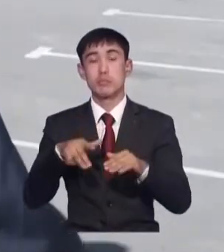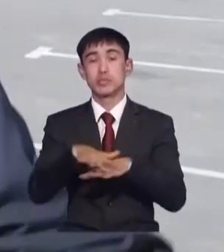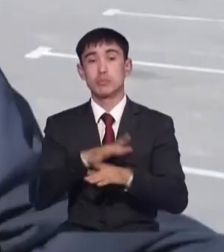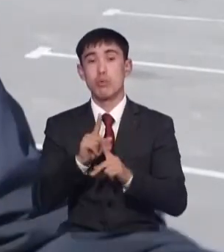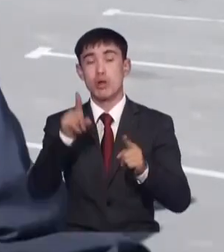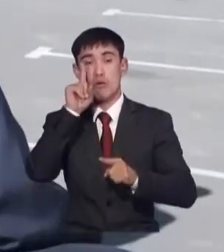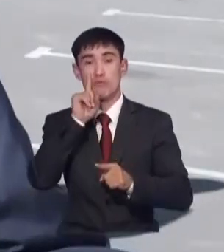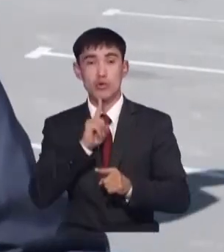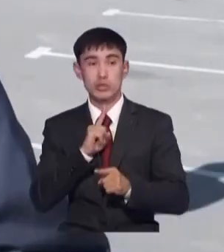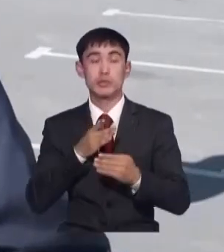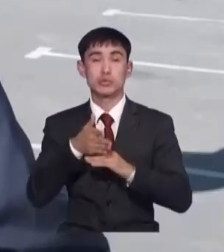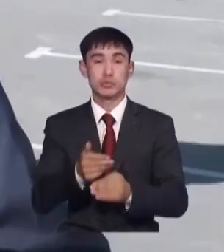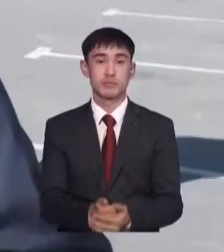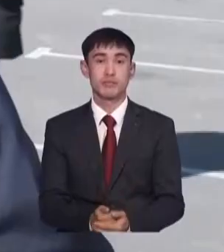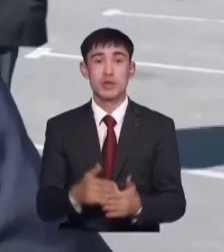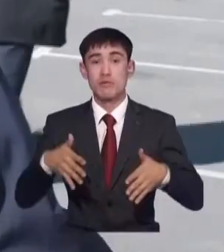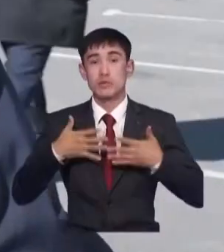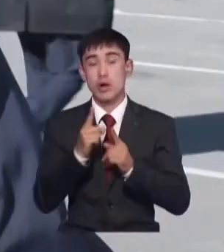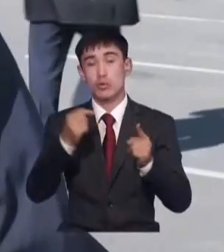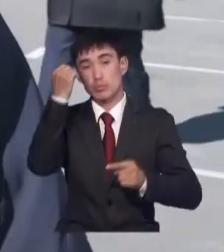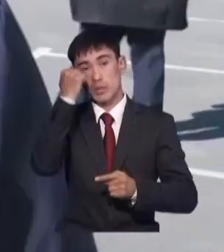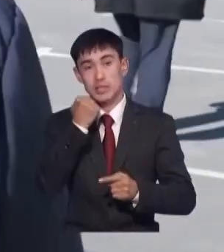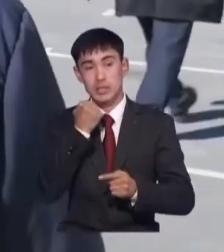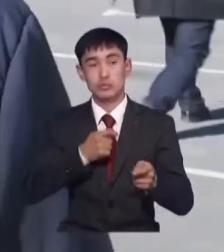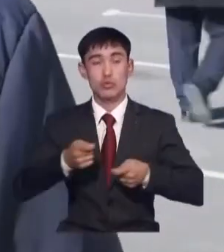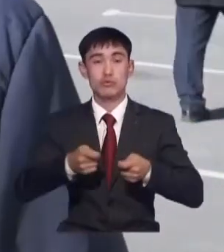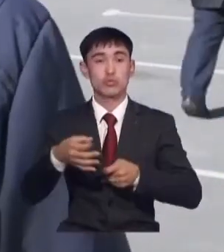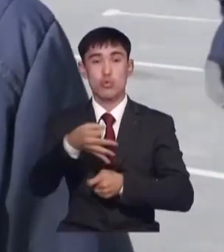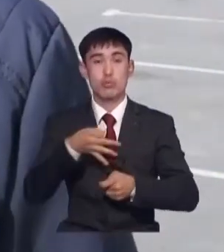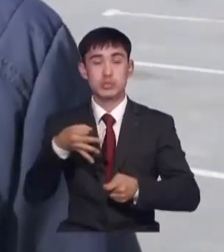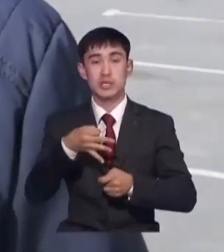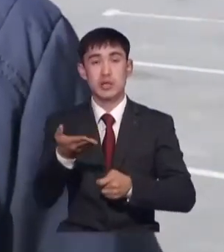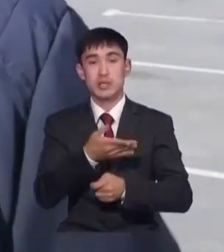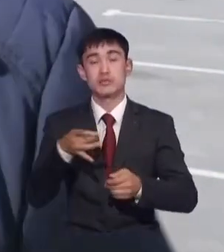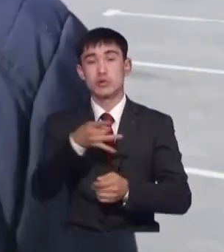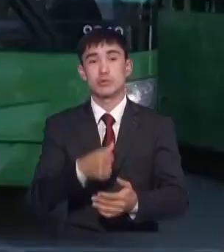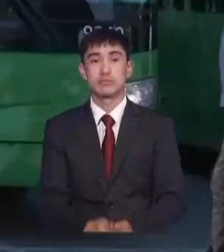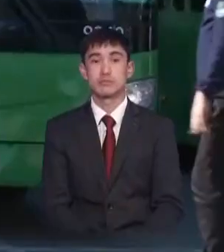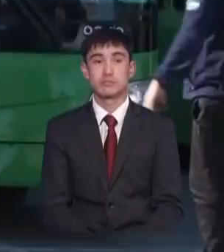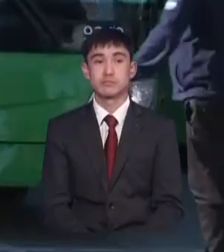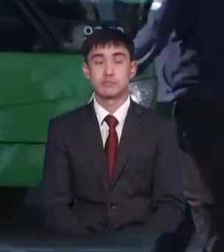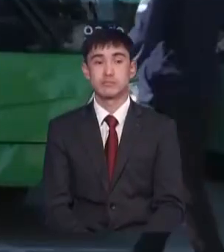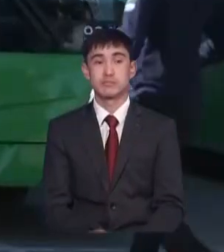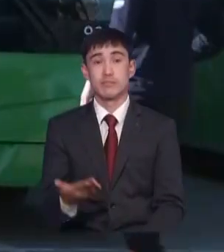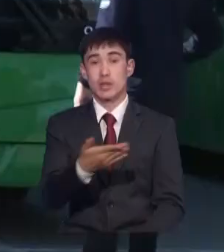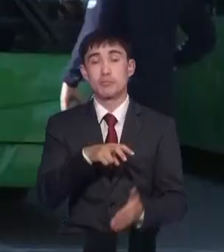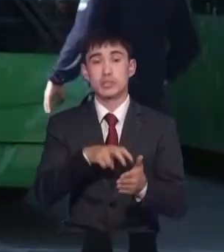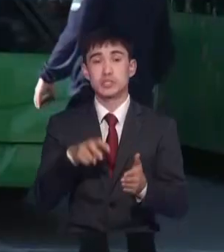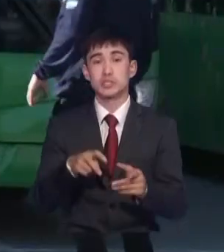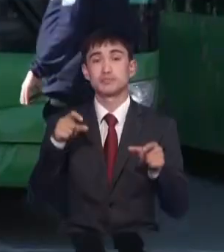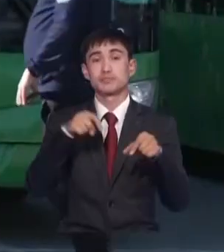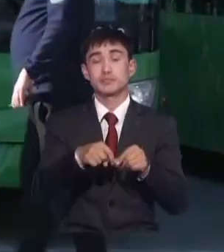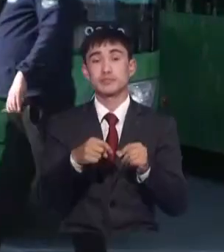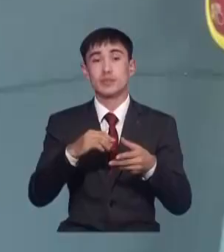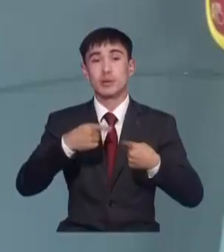более комфортными и доступными. Выражаем огромную благодарность руководству области и нашего района. Пассажировместимость в